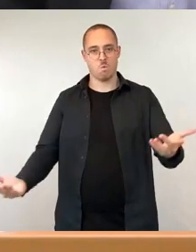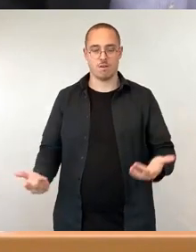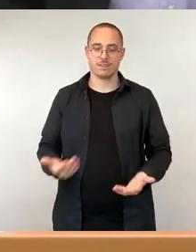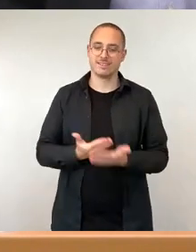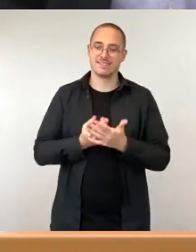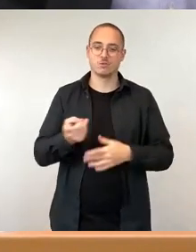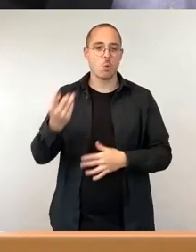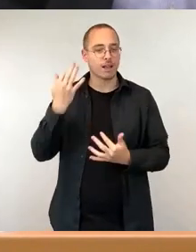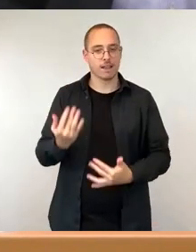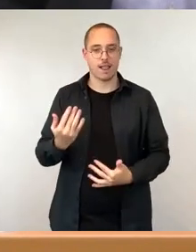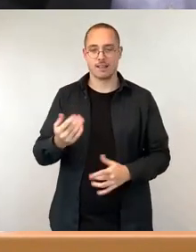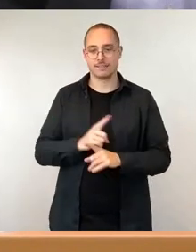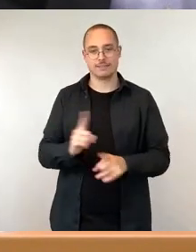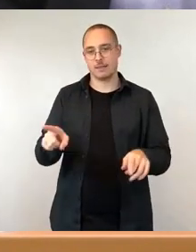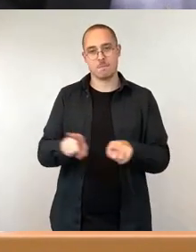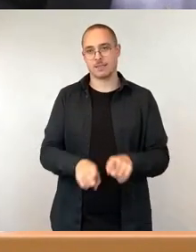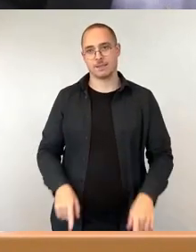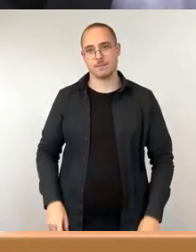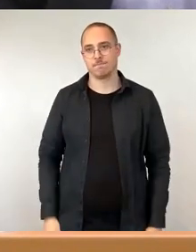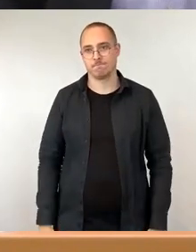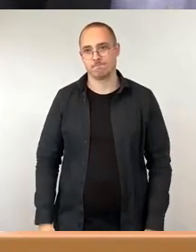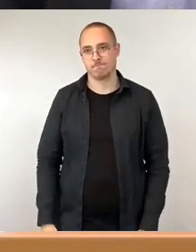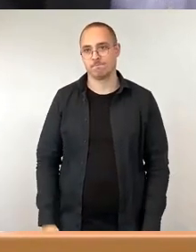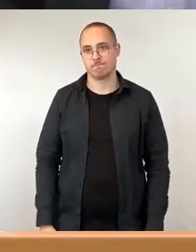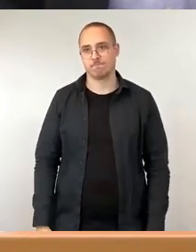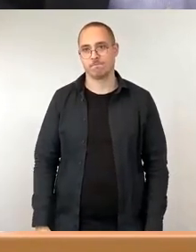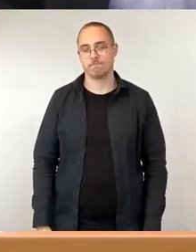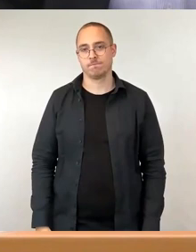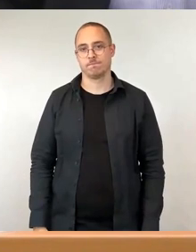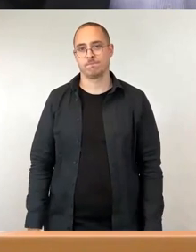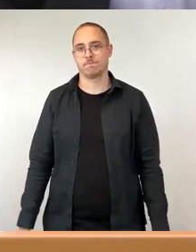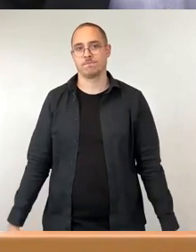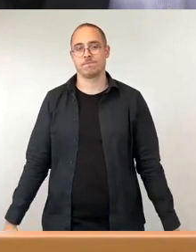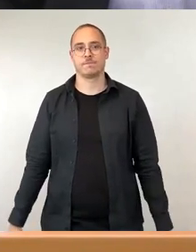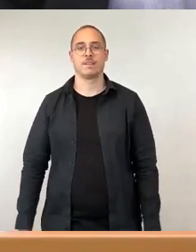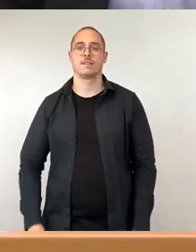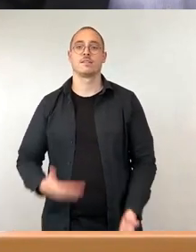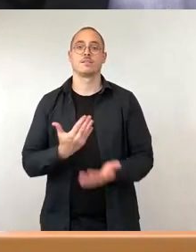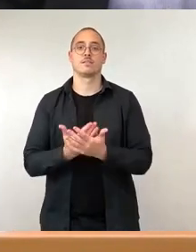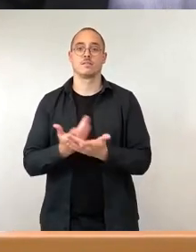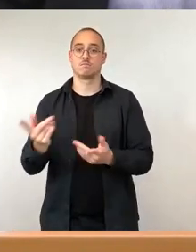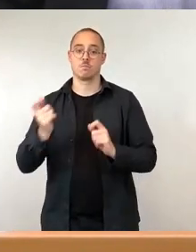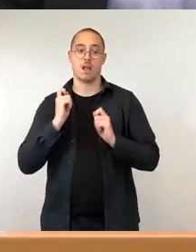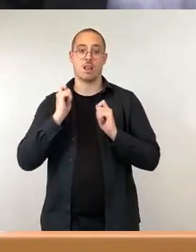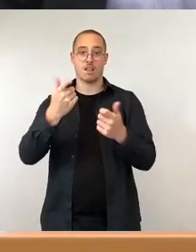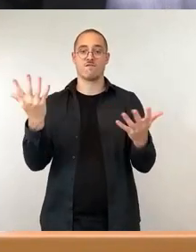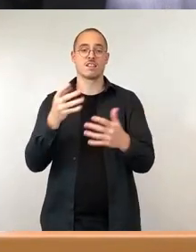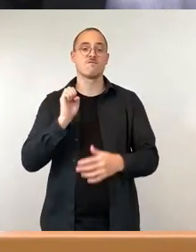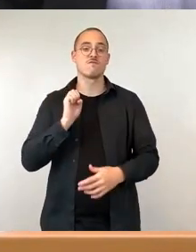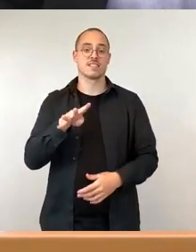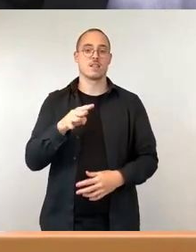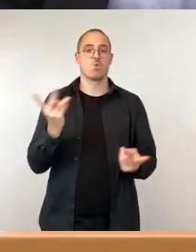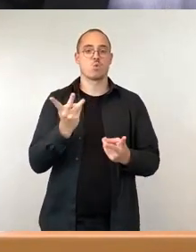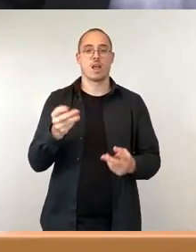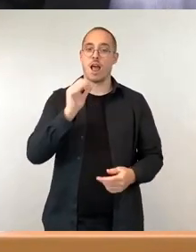Insoweit bleibt es bei der bisher eingereichten Vorschlägen von 14 oder von 11, die als